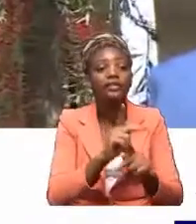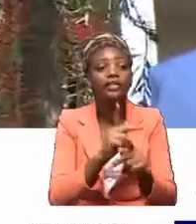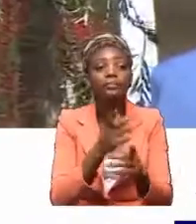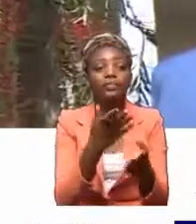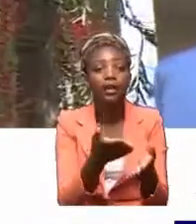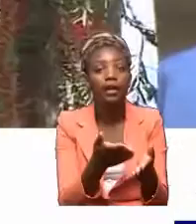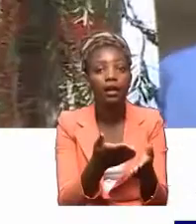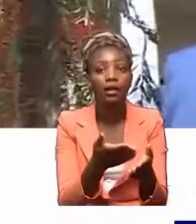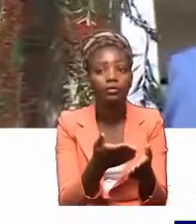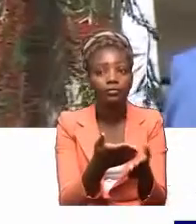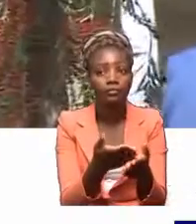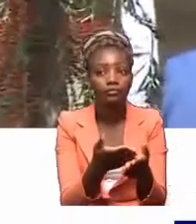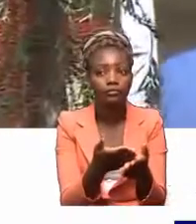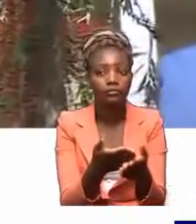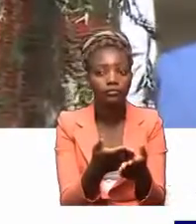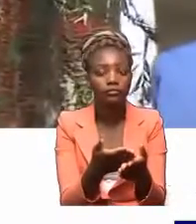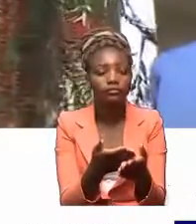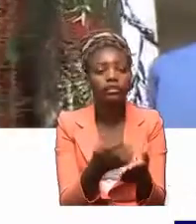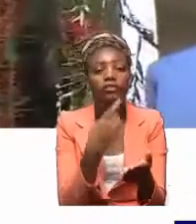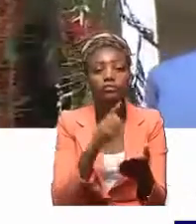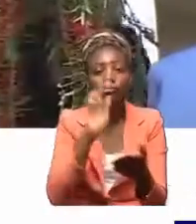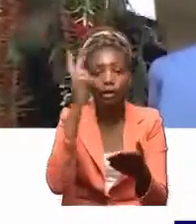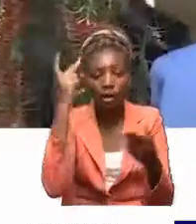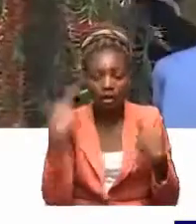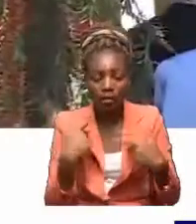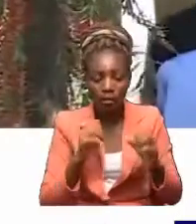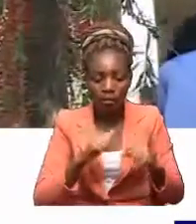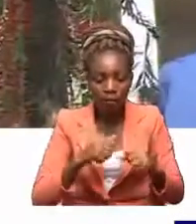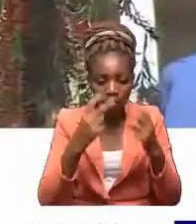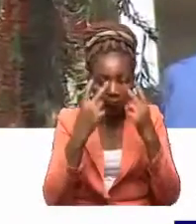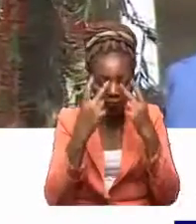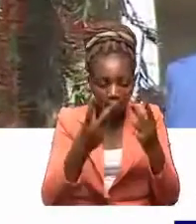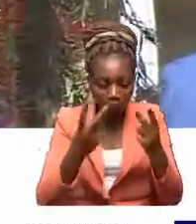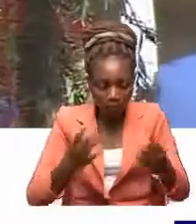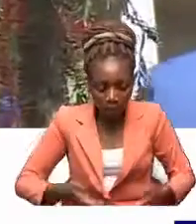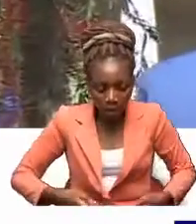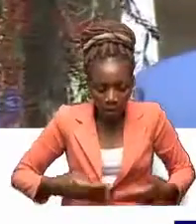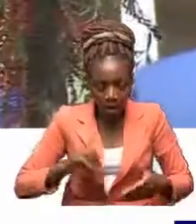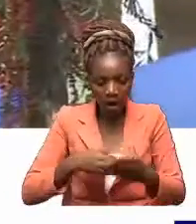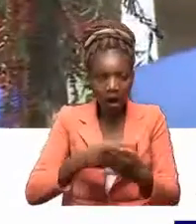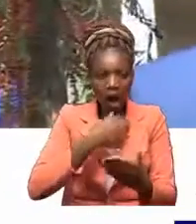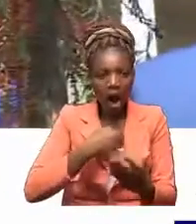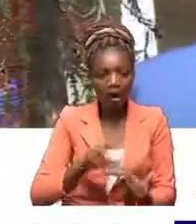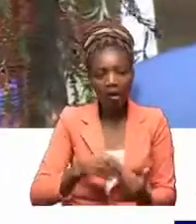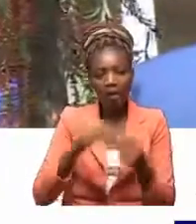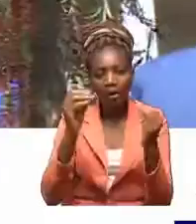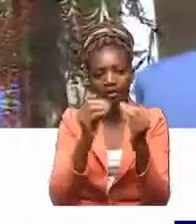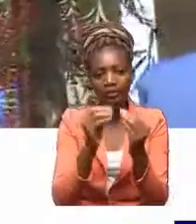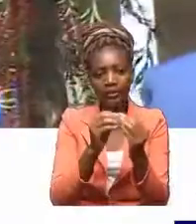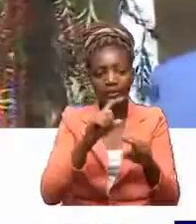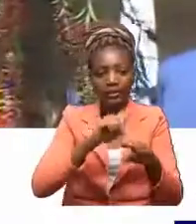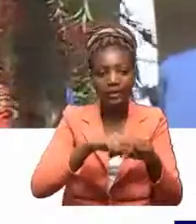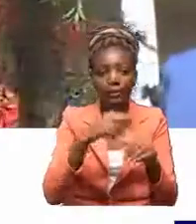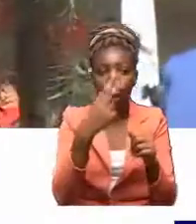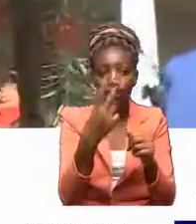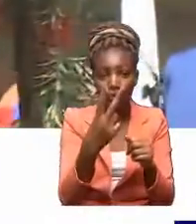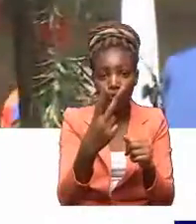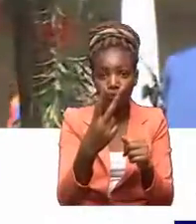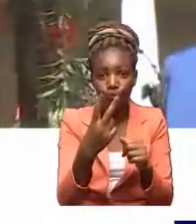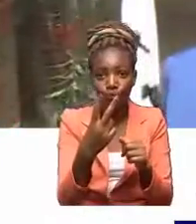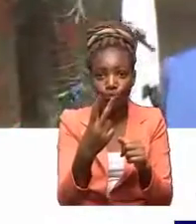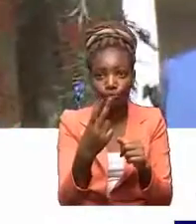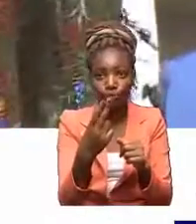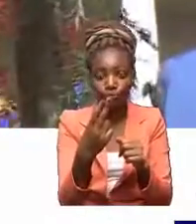to lie in state ili wananchi waweze kuview. Tutakuwa na kikao maalum leo saa 8:30. Hatujawahi kuwa